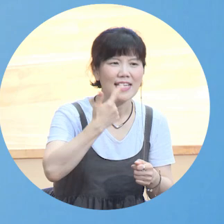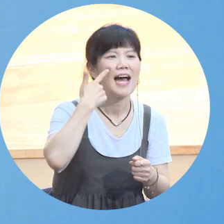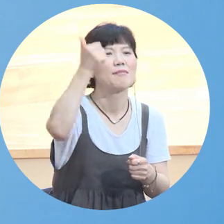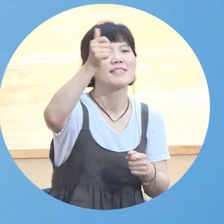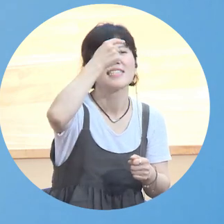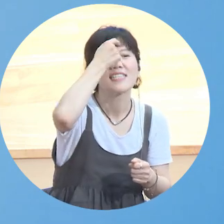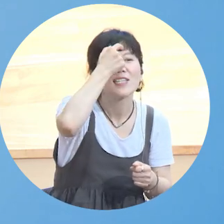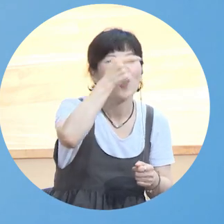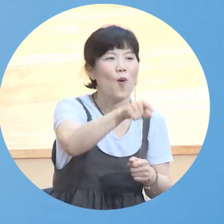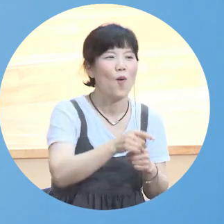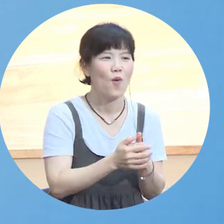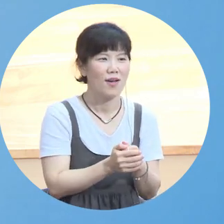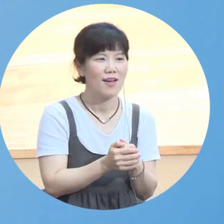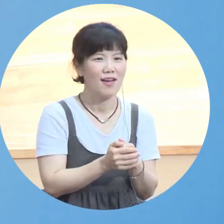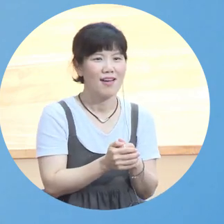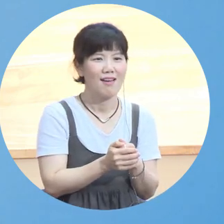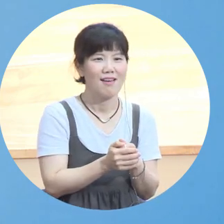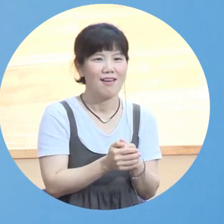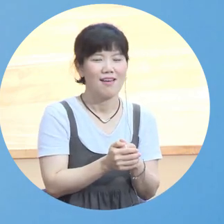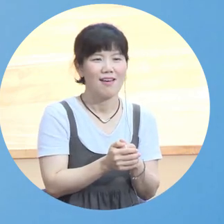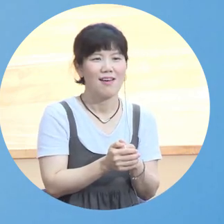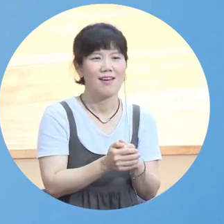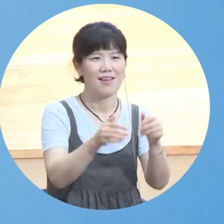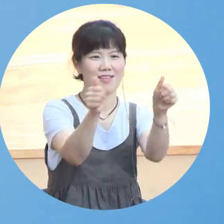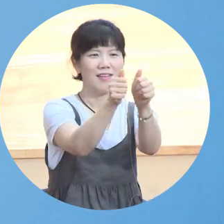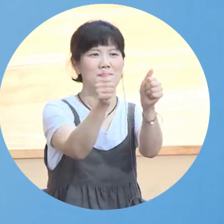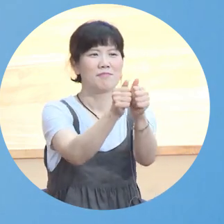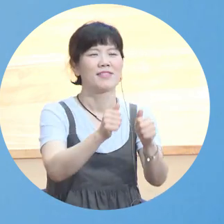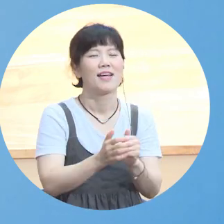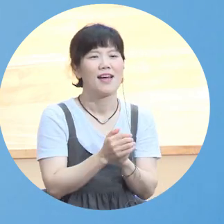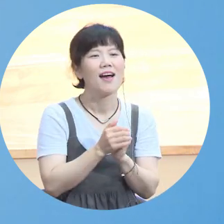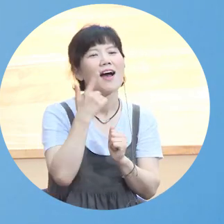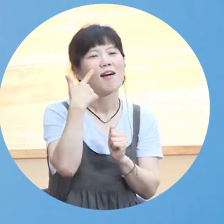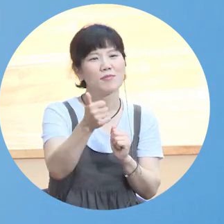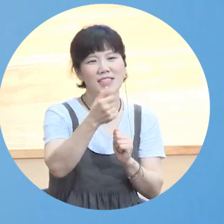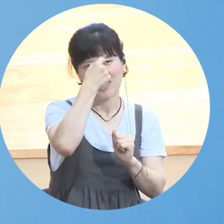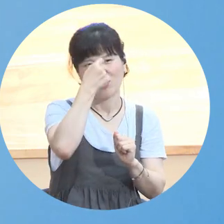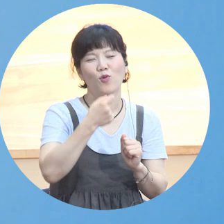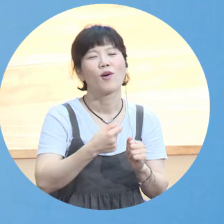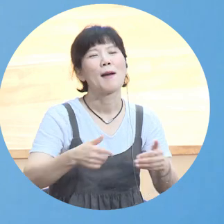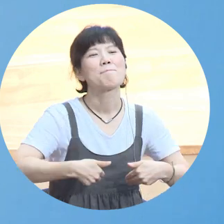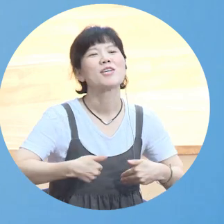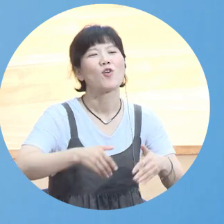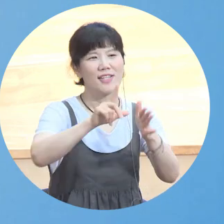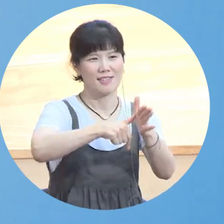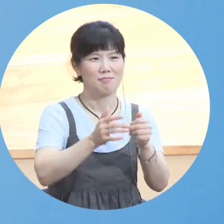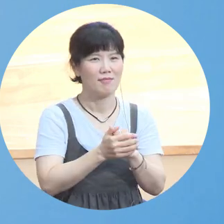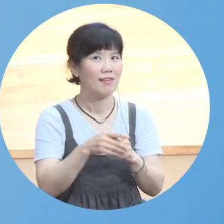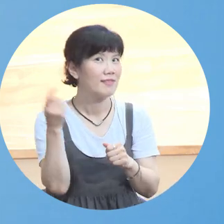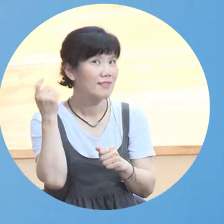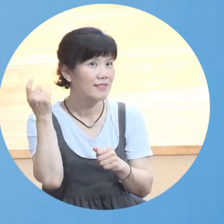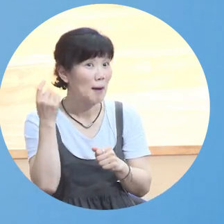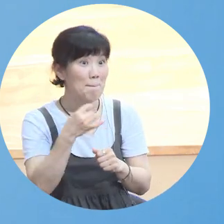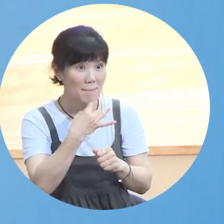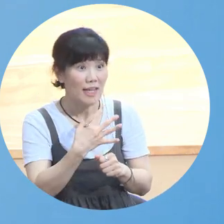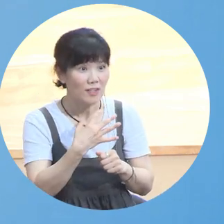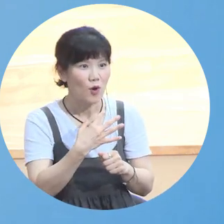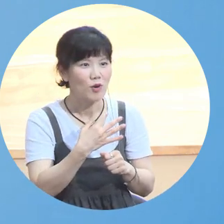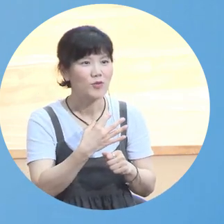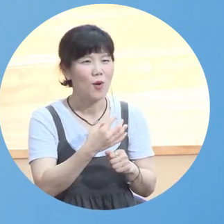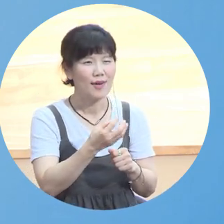중요한 남서 에 기도가 시작될 타임 인 줄은 수몰 5도 작은 켜자 심하는 그런 믿음으로 도